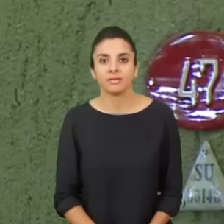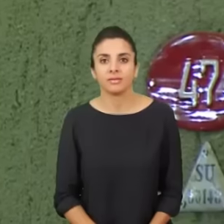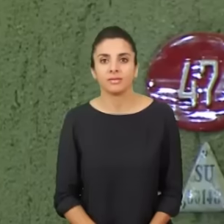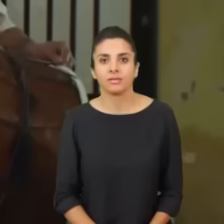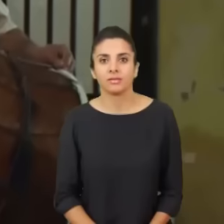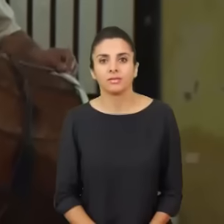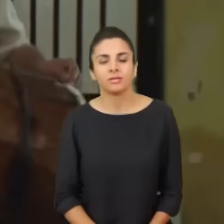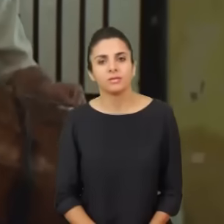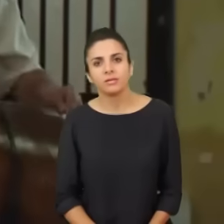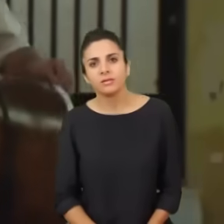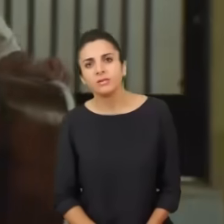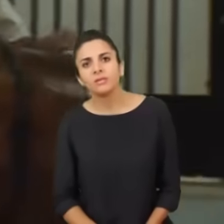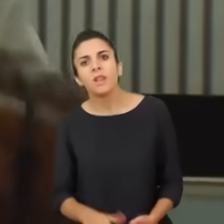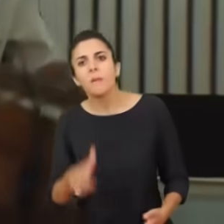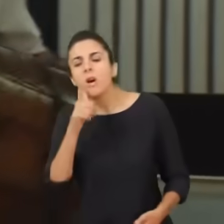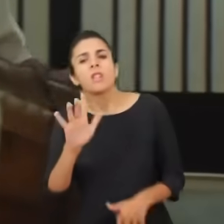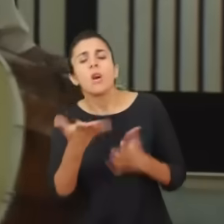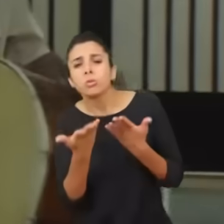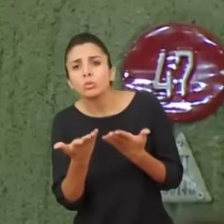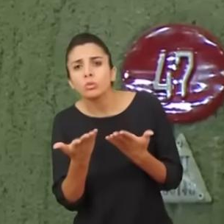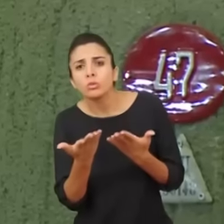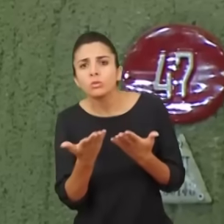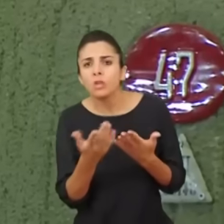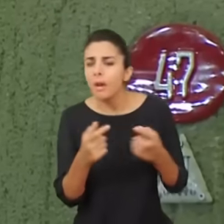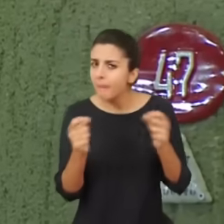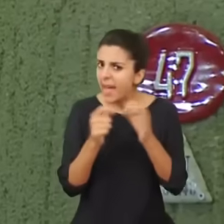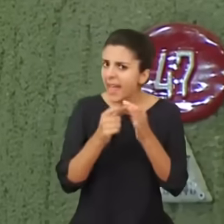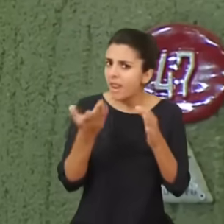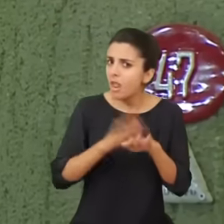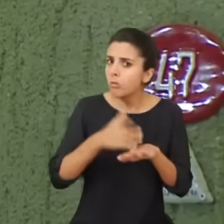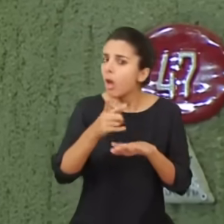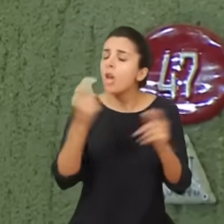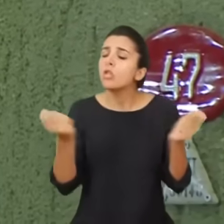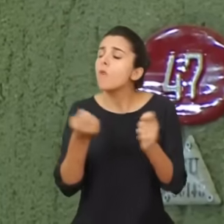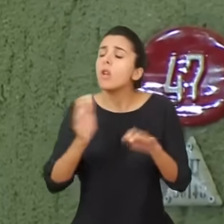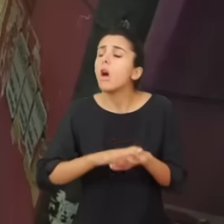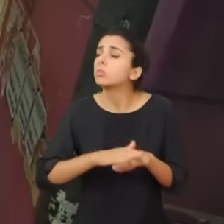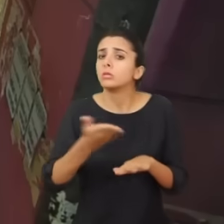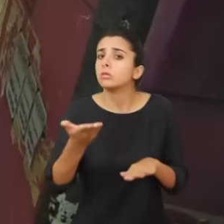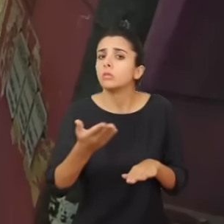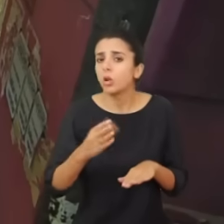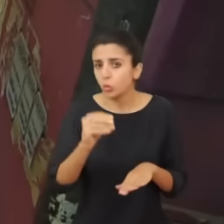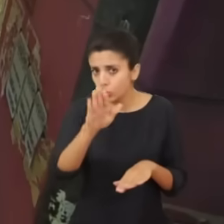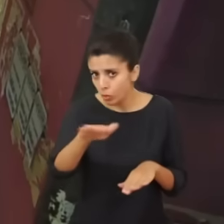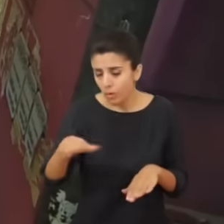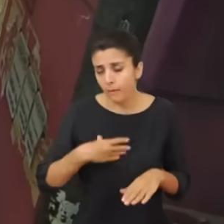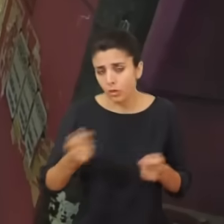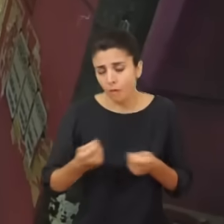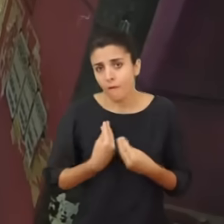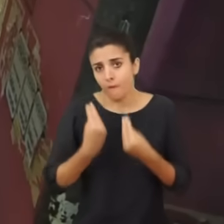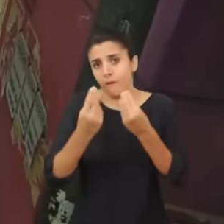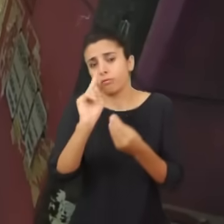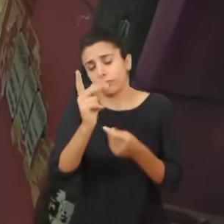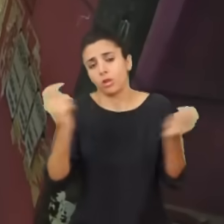geldin. Bekir. Fehmi ağabey. Ya Bekir, sen niye davul çalıyorsun ya? Ben çocukları gönderdim